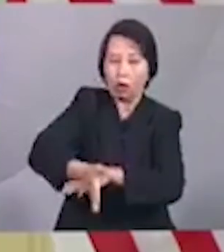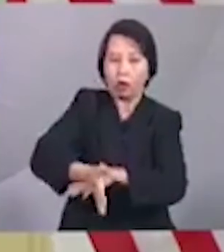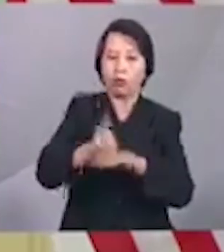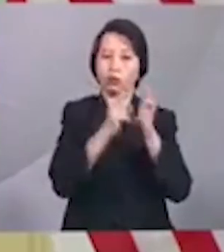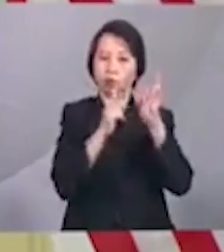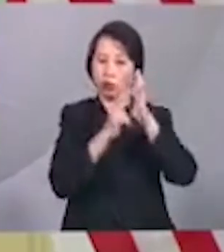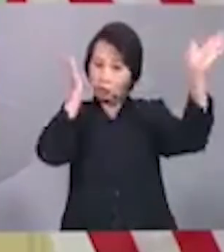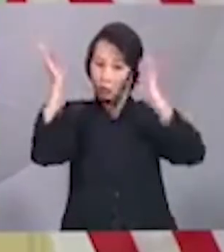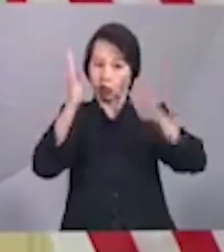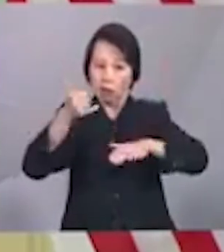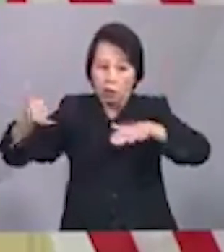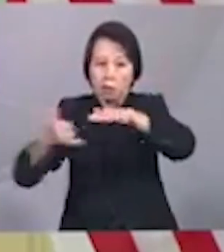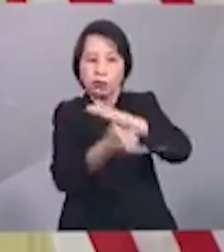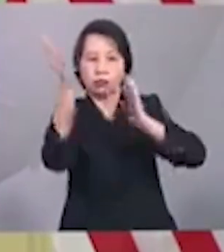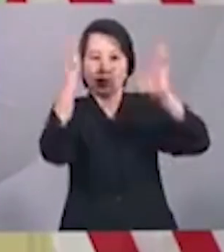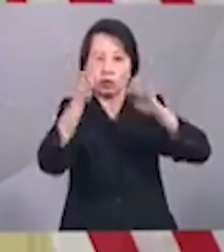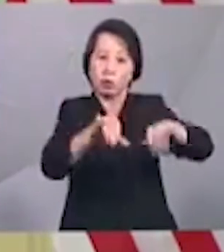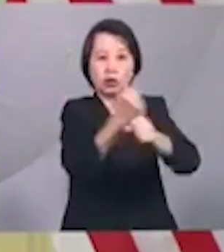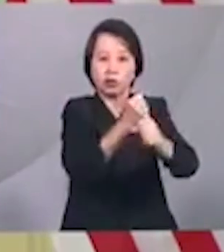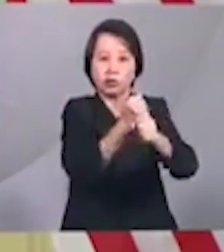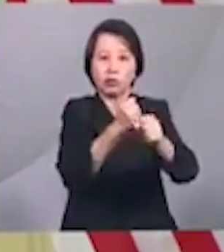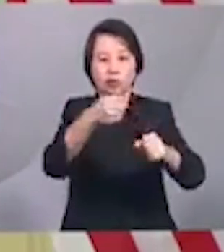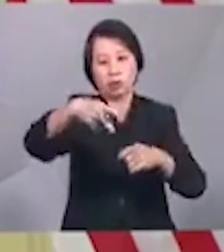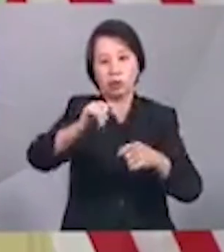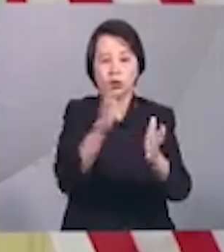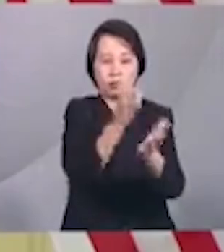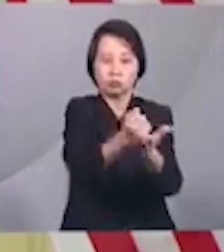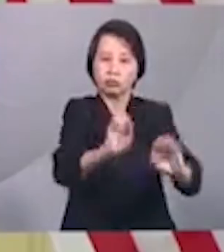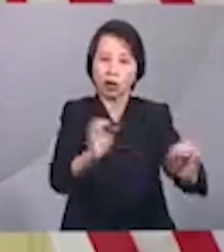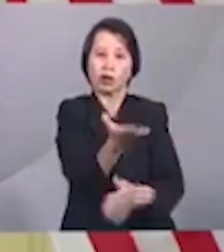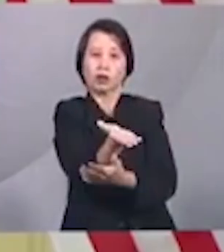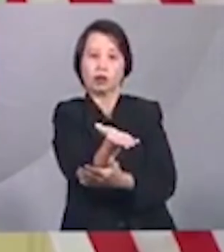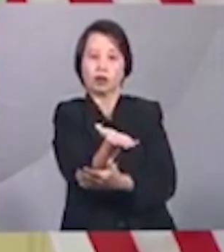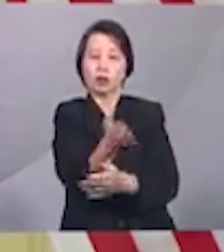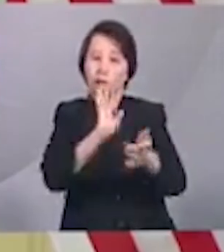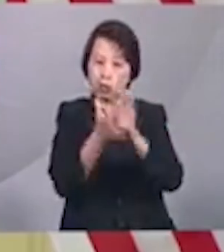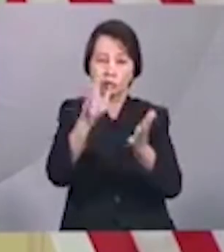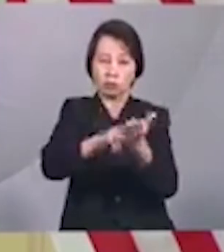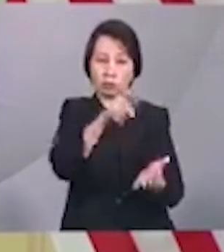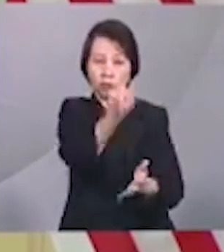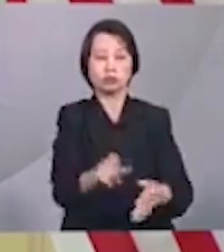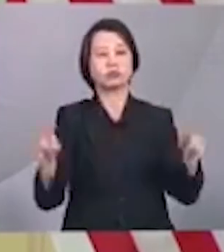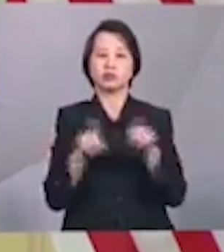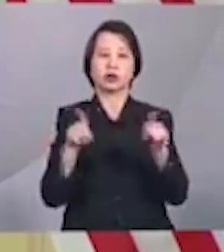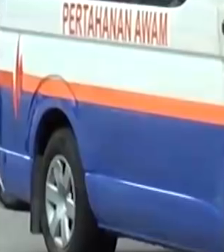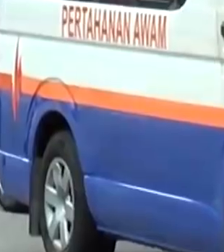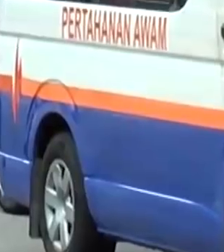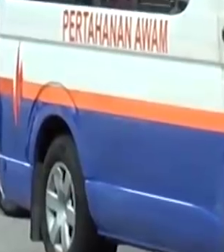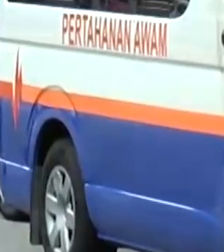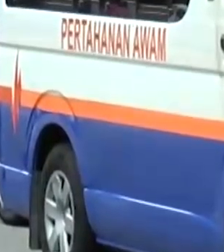undang-undang negara yang menceroboh masuk ke dalam negara kita. Jadi statusnya sama.